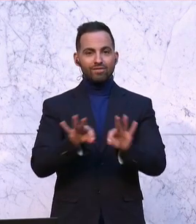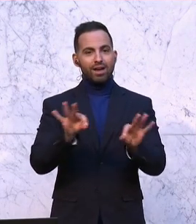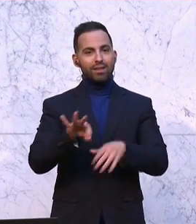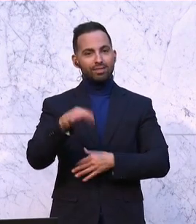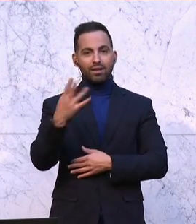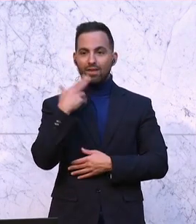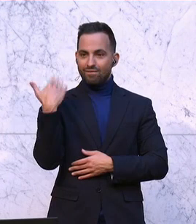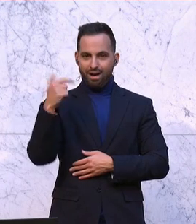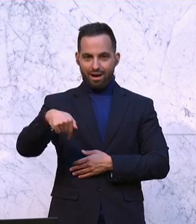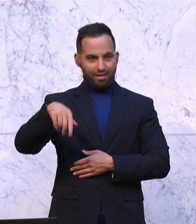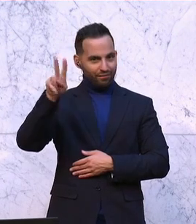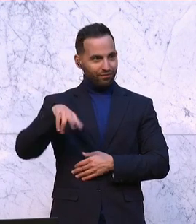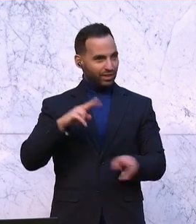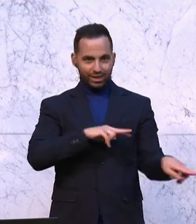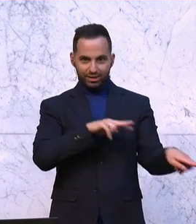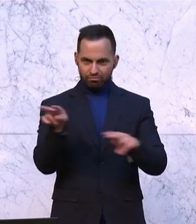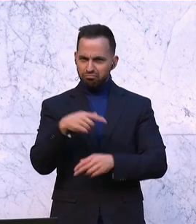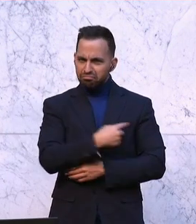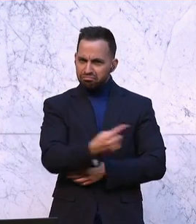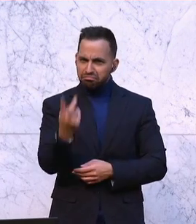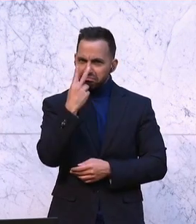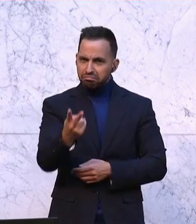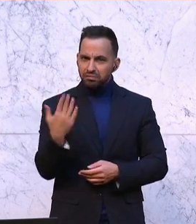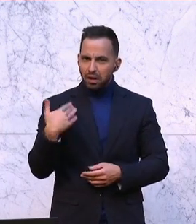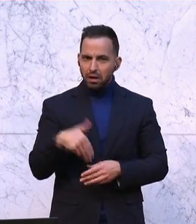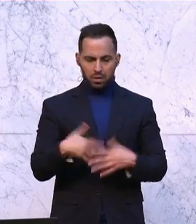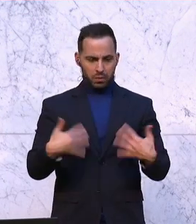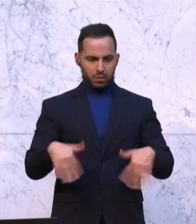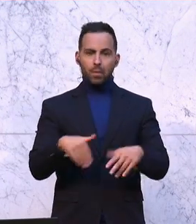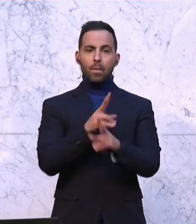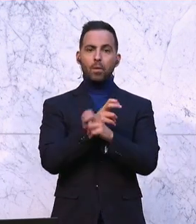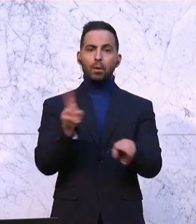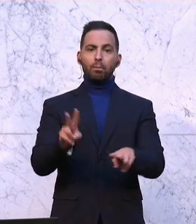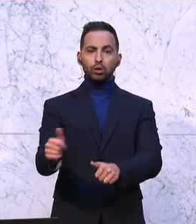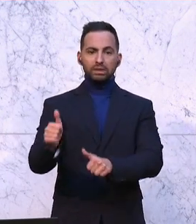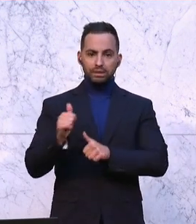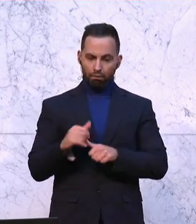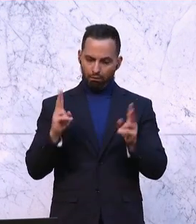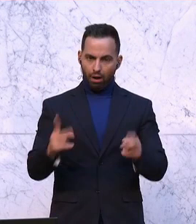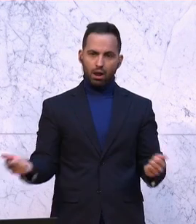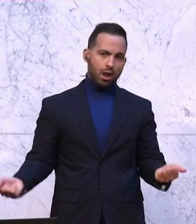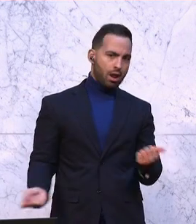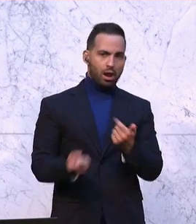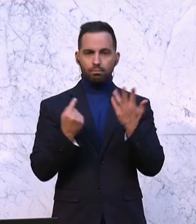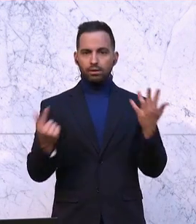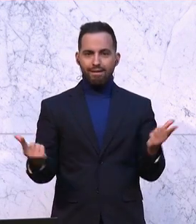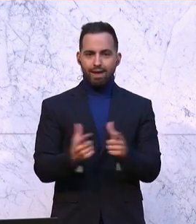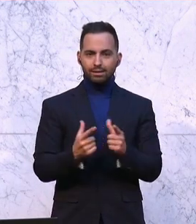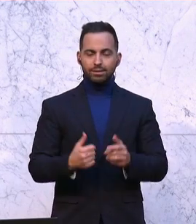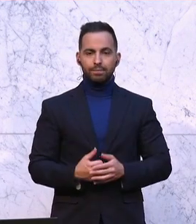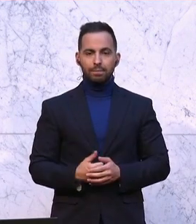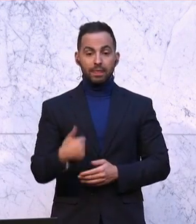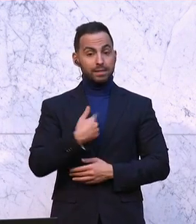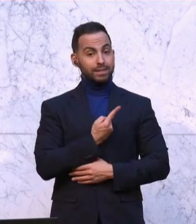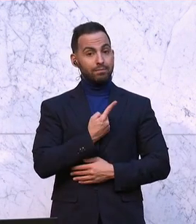waren, glaube ich, haben alle gesehen, was unser österreichisches Bundesheer fähig ist zu leisten.